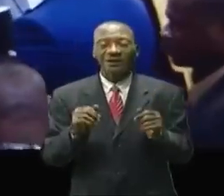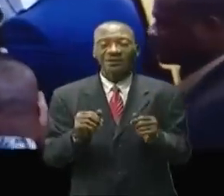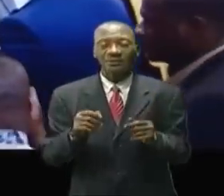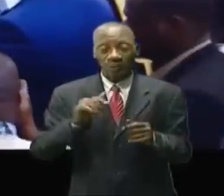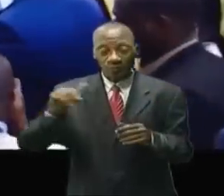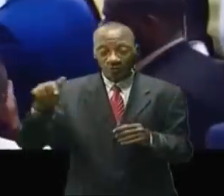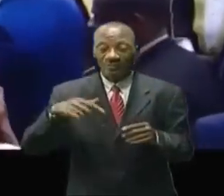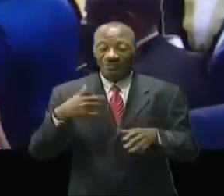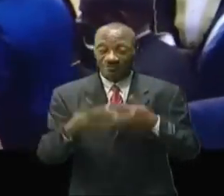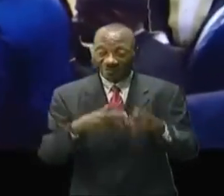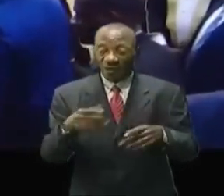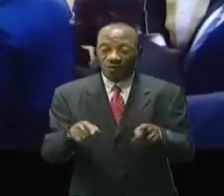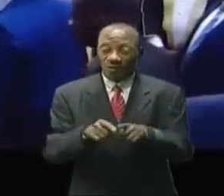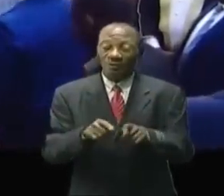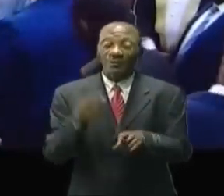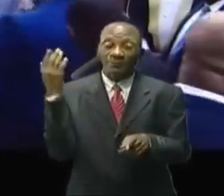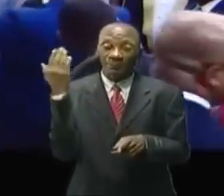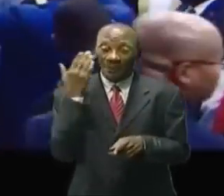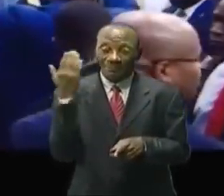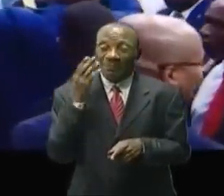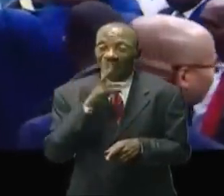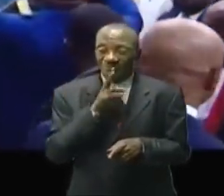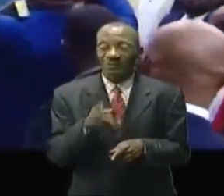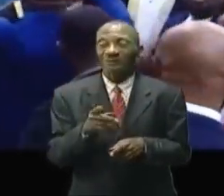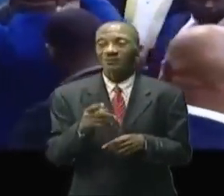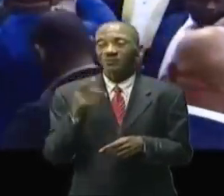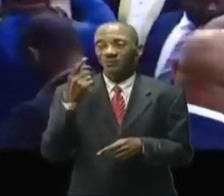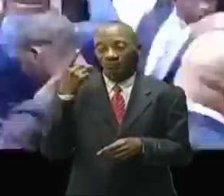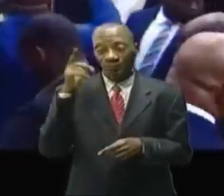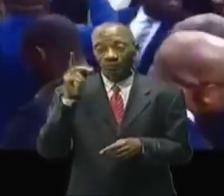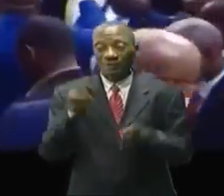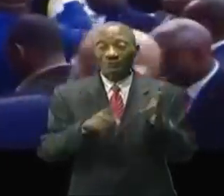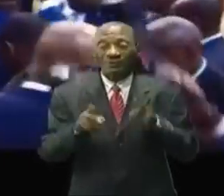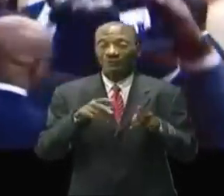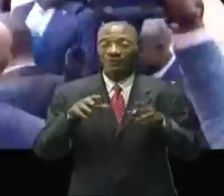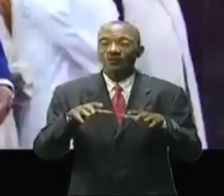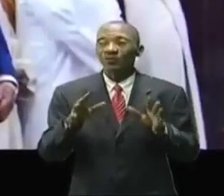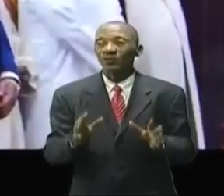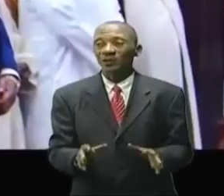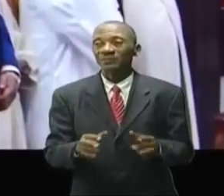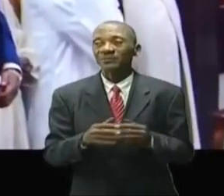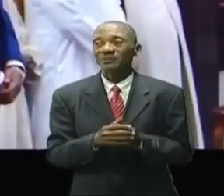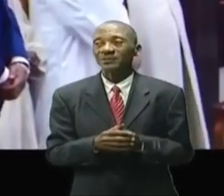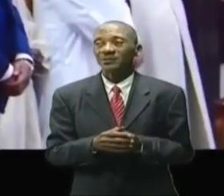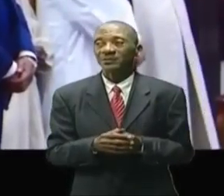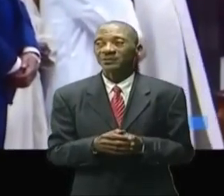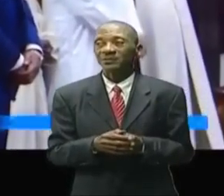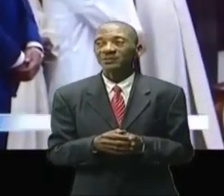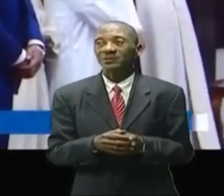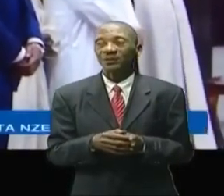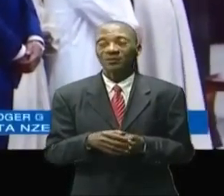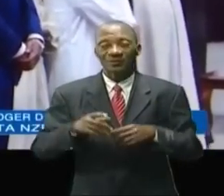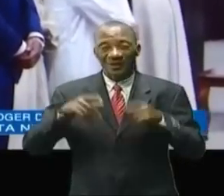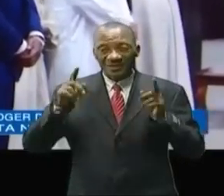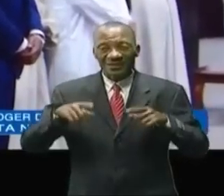ces grands jours de fêtes de famille, fêtes de sacrifices célébrées chaque année dans le